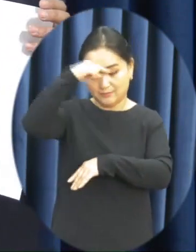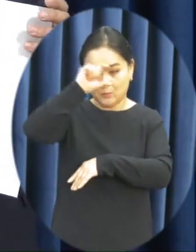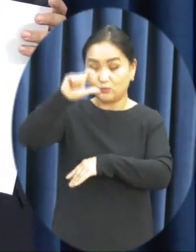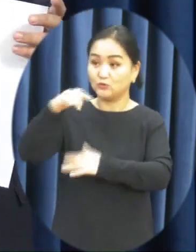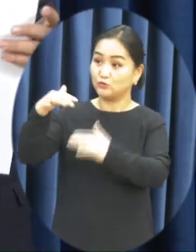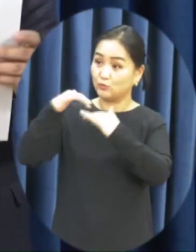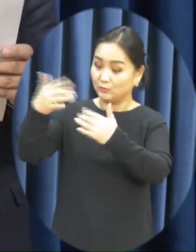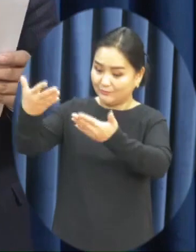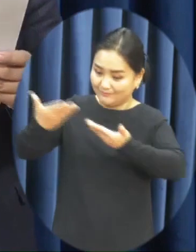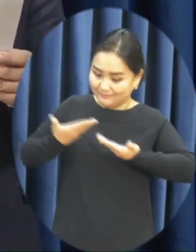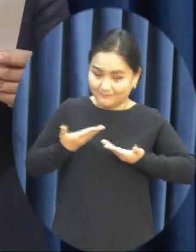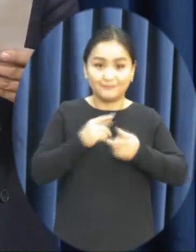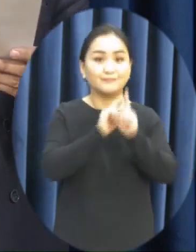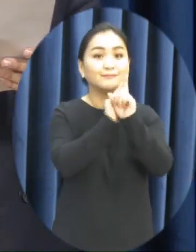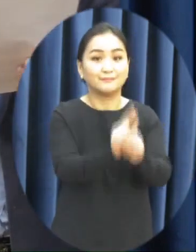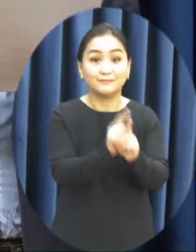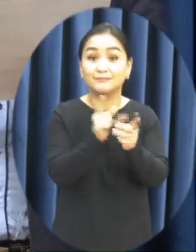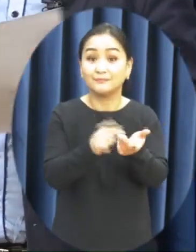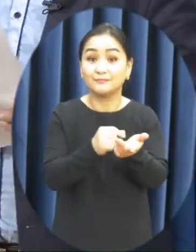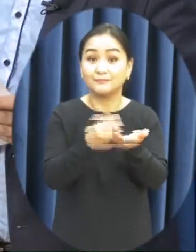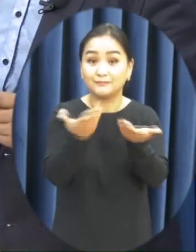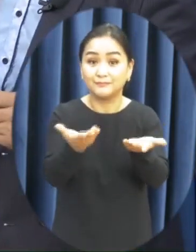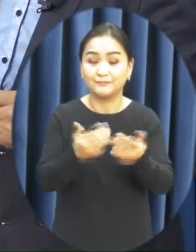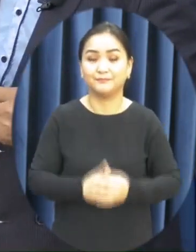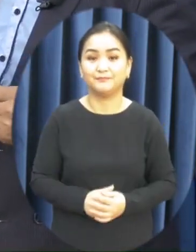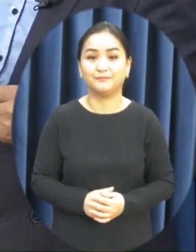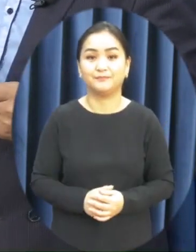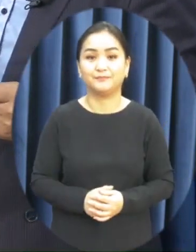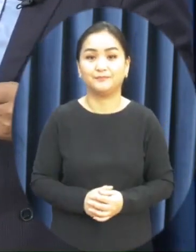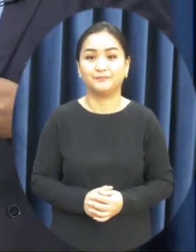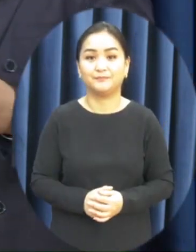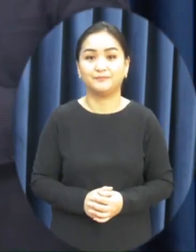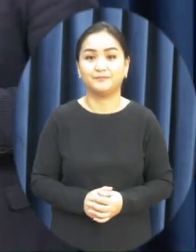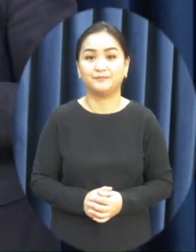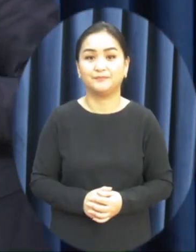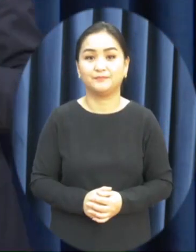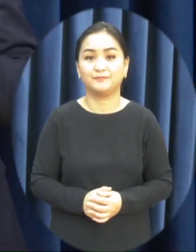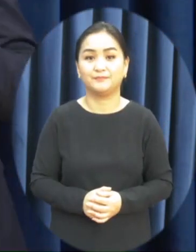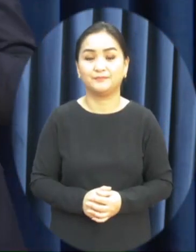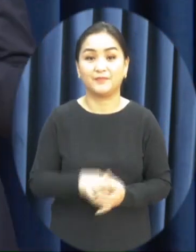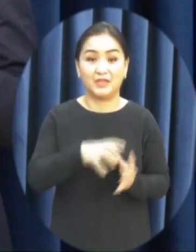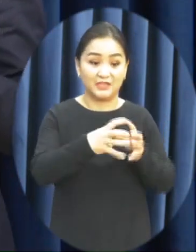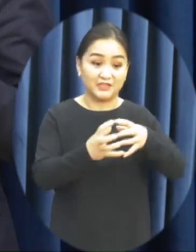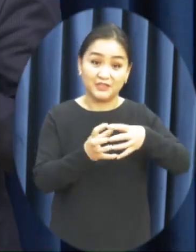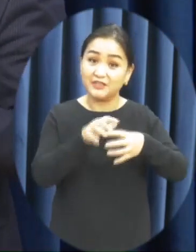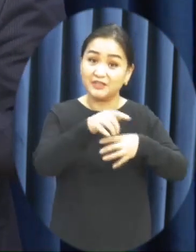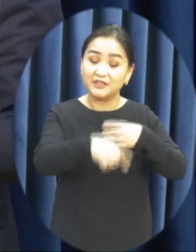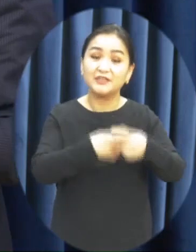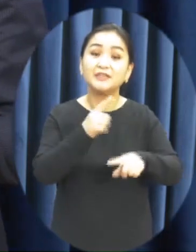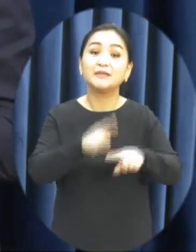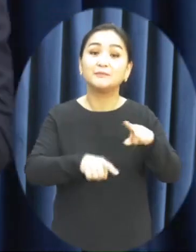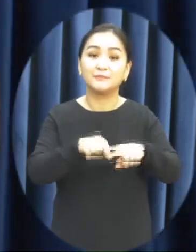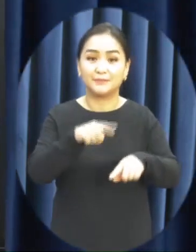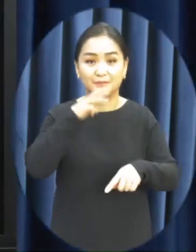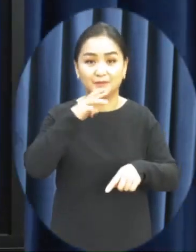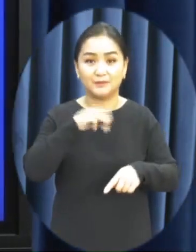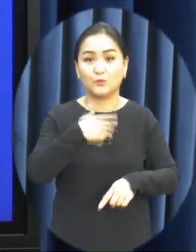སྒེལ གསུས གུག ནསྱུས རྩ སྲིག ཁེ པའི པར སྤྱེད